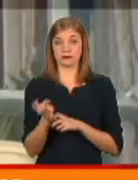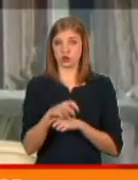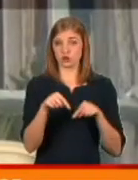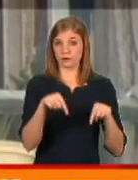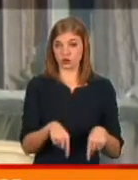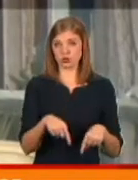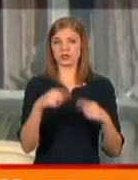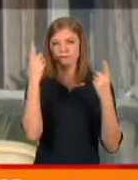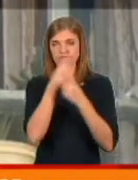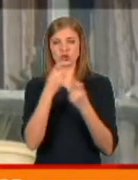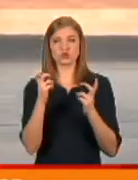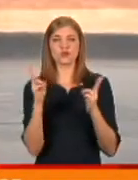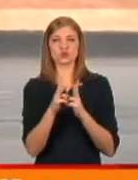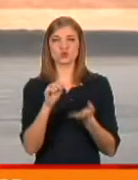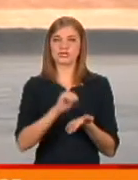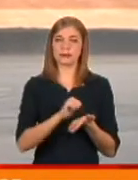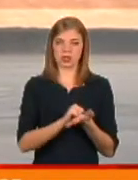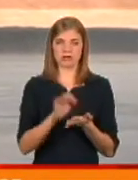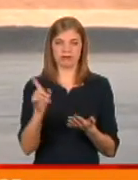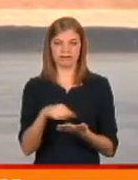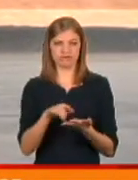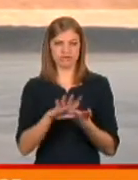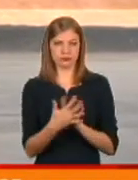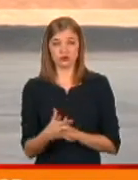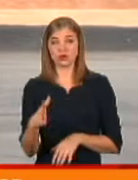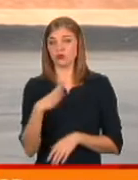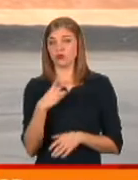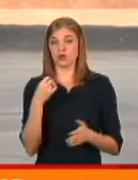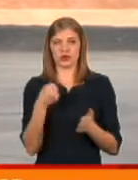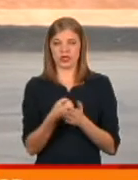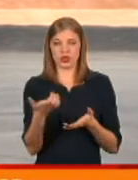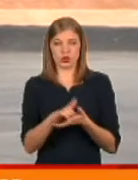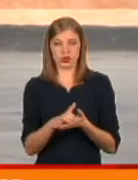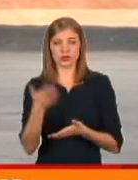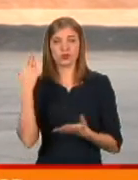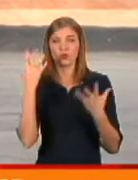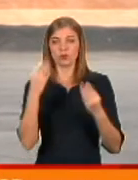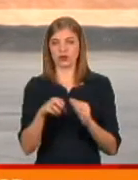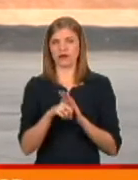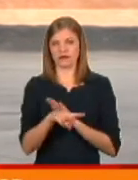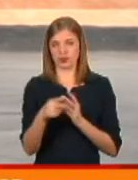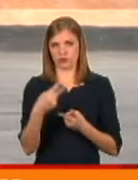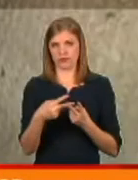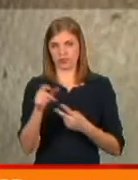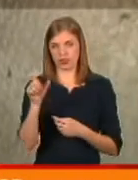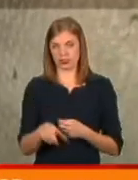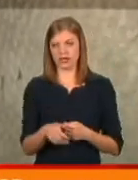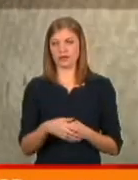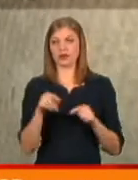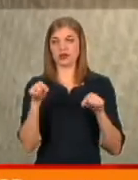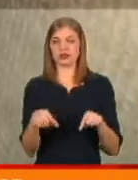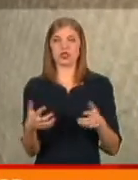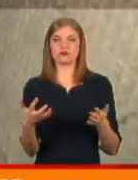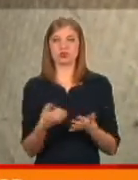сюди, анонсовану зустріч преси з ним скасували. Було не до знайомств. Того ж дня утік ув'язнений. Тут,